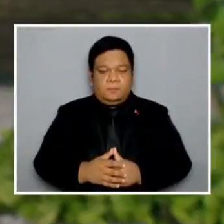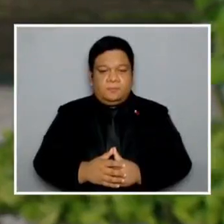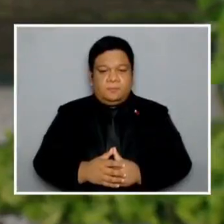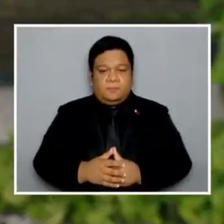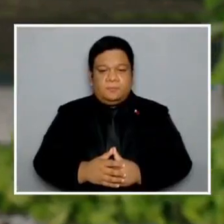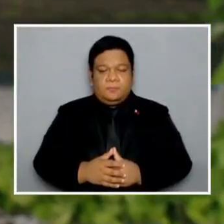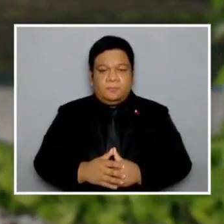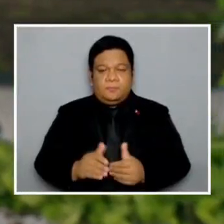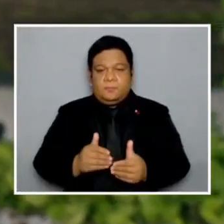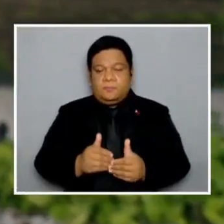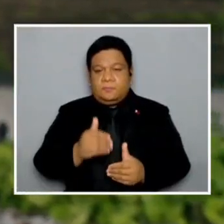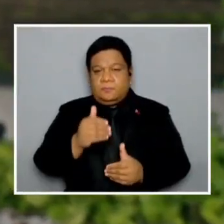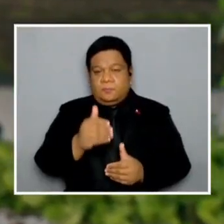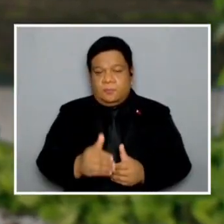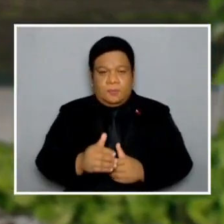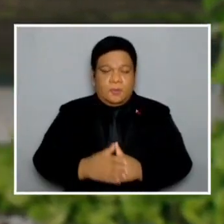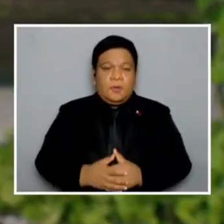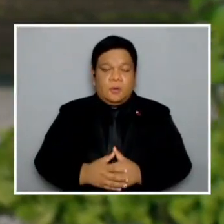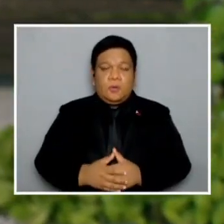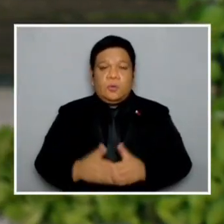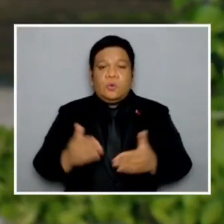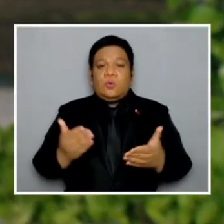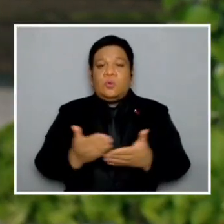Pagtala po naman ng DOH ng